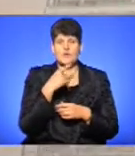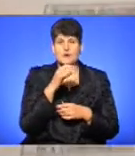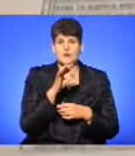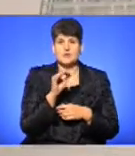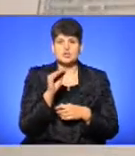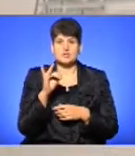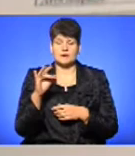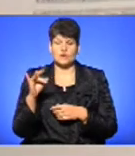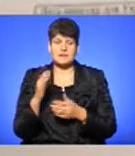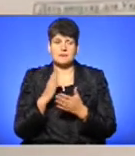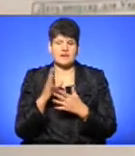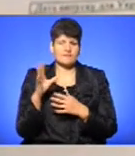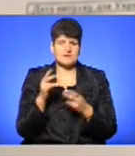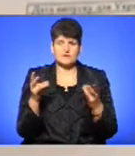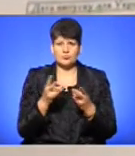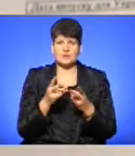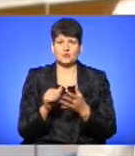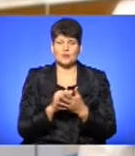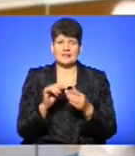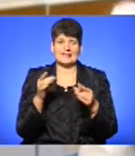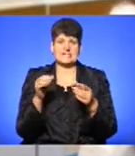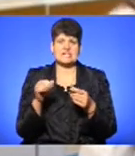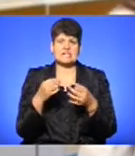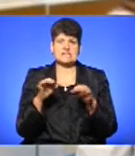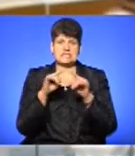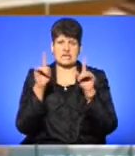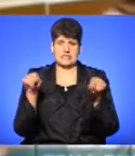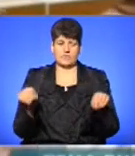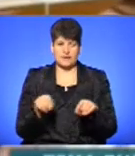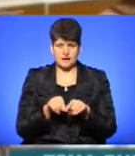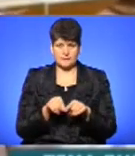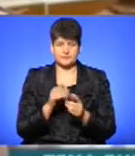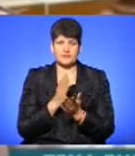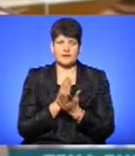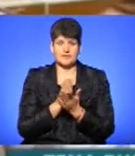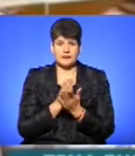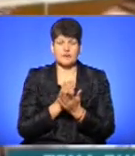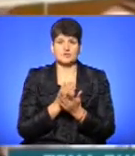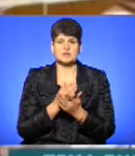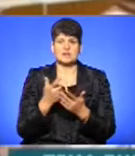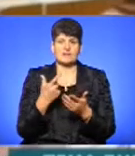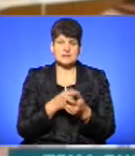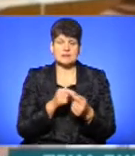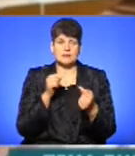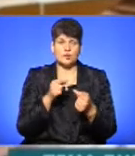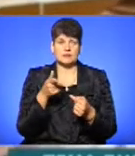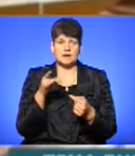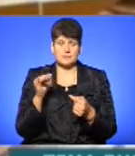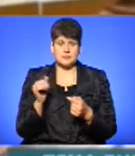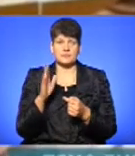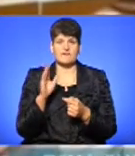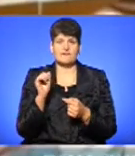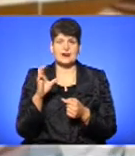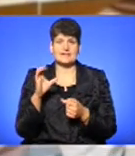має всі необхідні документи та сертифікати. В наявності вакцини від грипу, проти грипу є в нас Vaxigrip